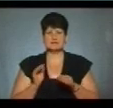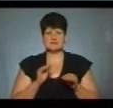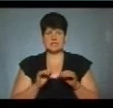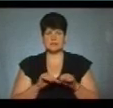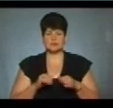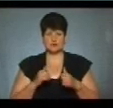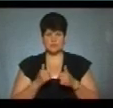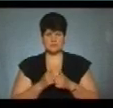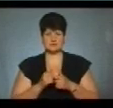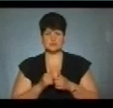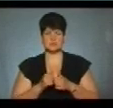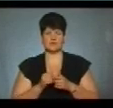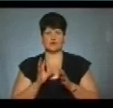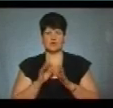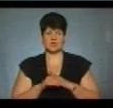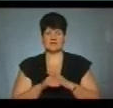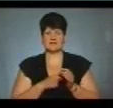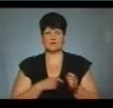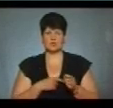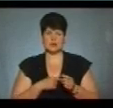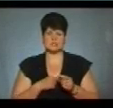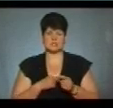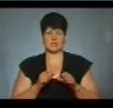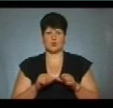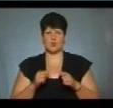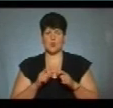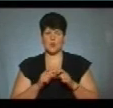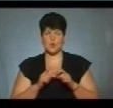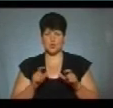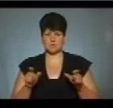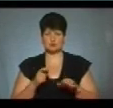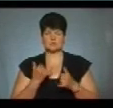також входять депутатський корпус органів місцевого самоврядування. Вони зараз